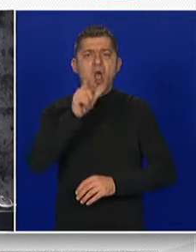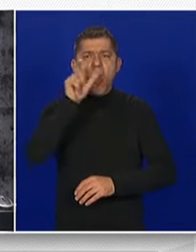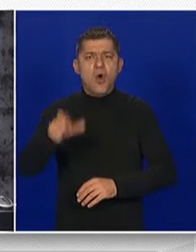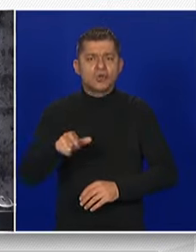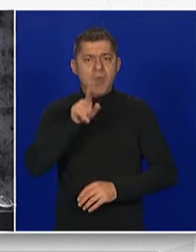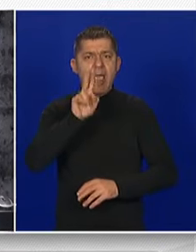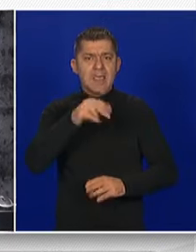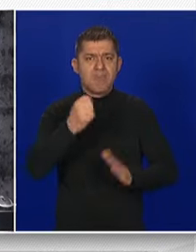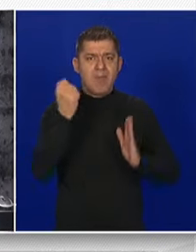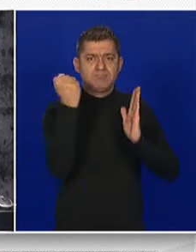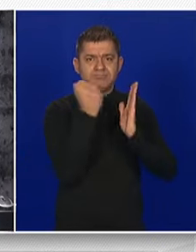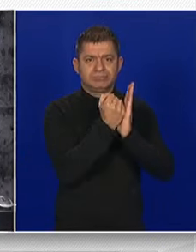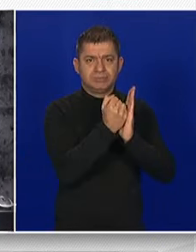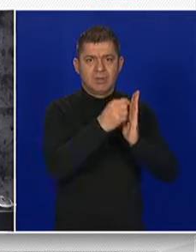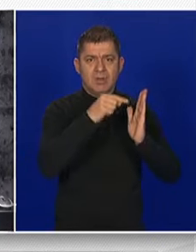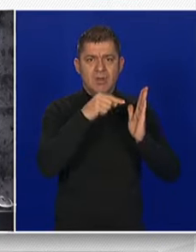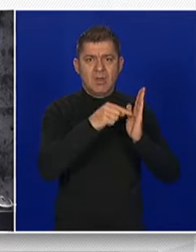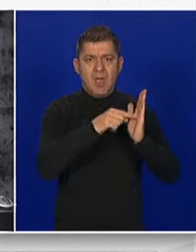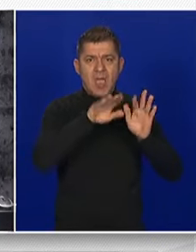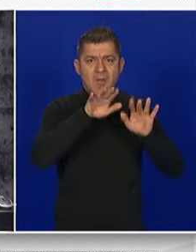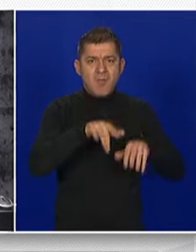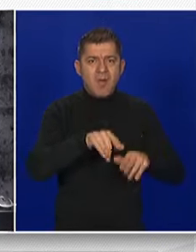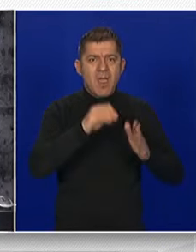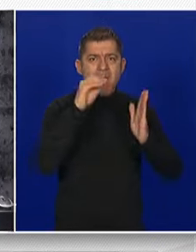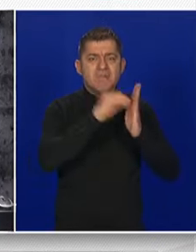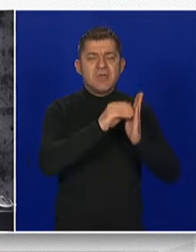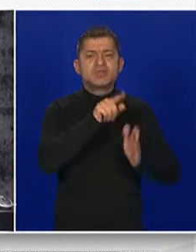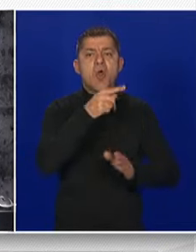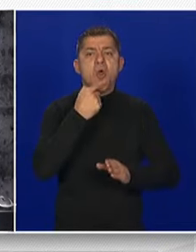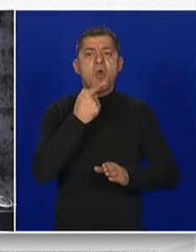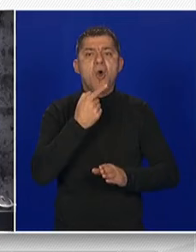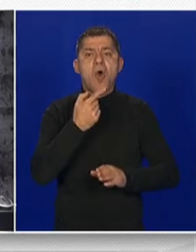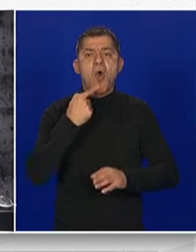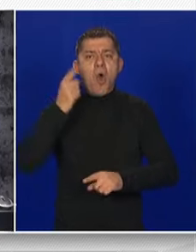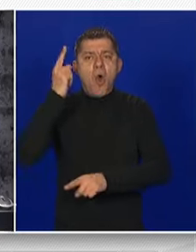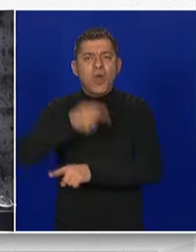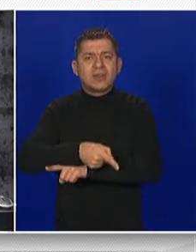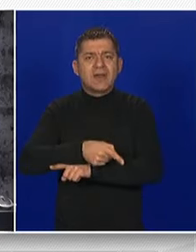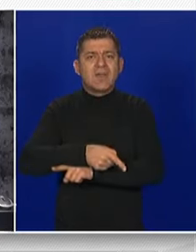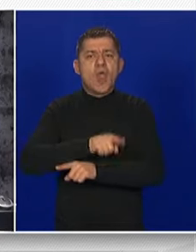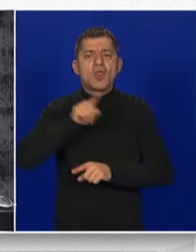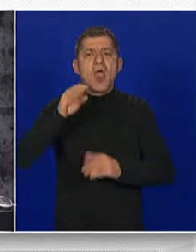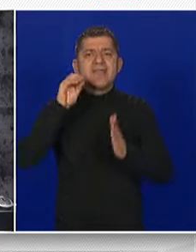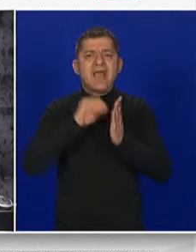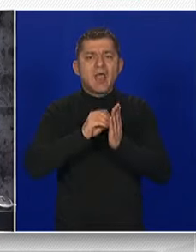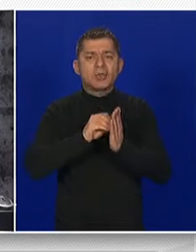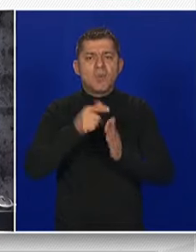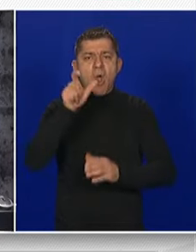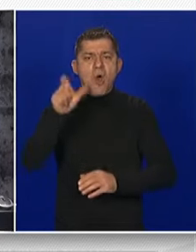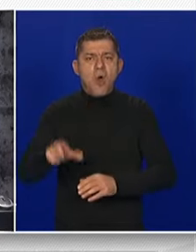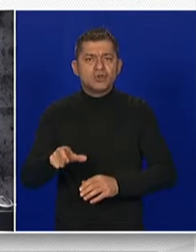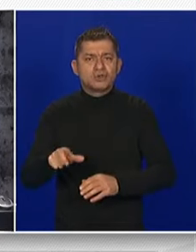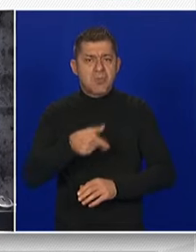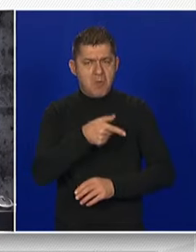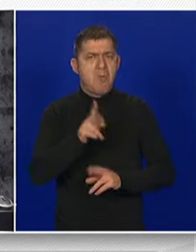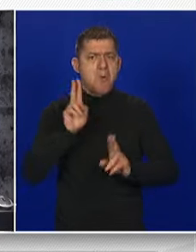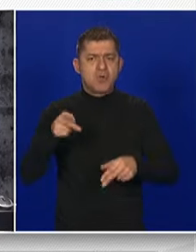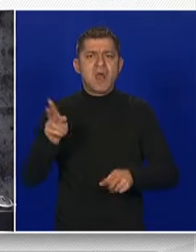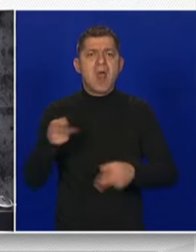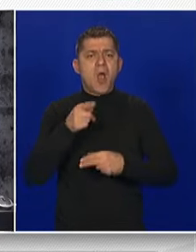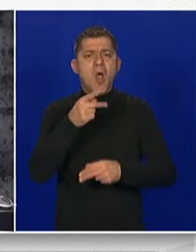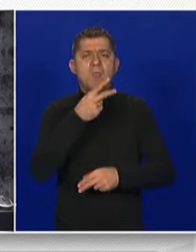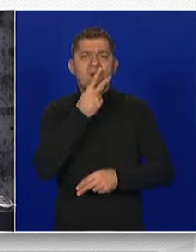u samoizolaciji i koju je stavio u samoizolaciju i od kojeg do kojeg datuma. Dakle, to nije nikakav problem da se provjeri da li je neko stavljen